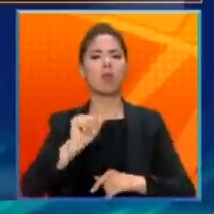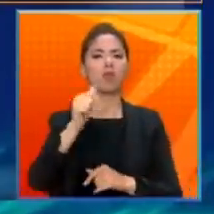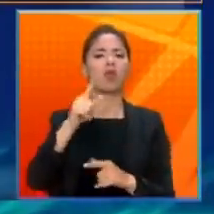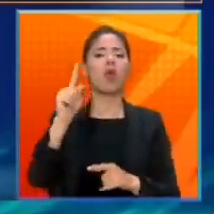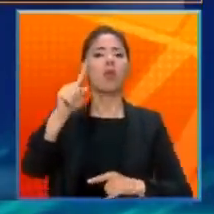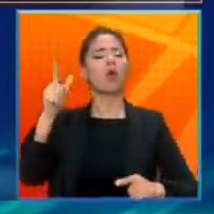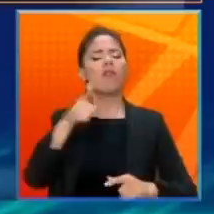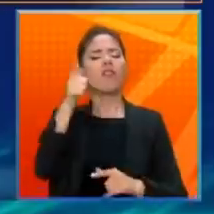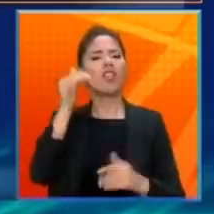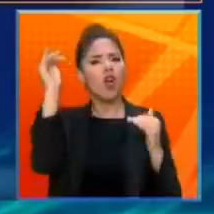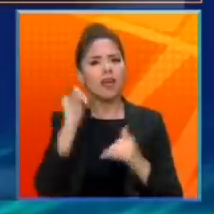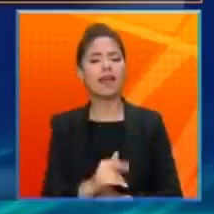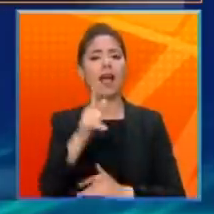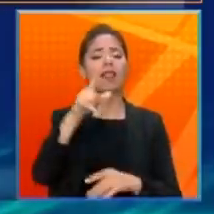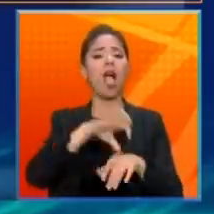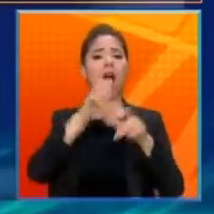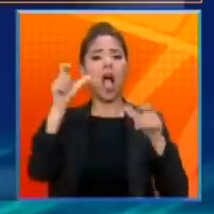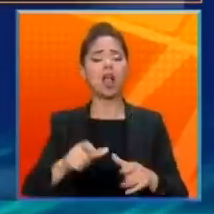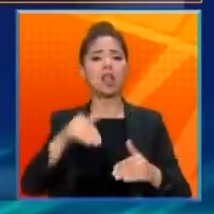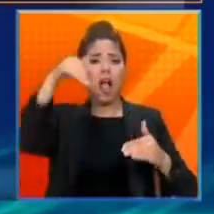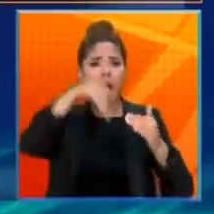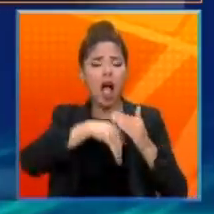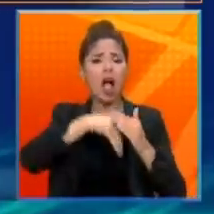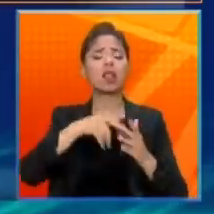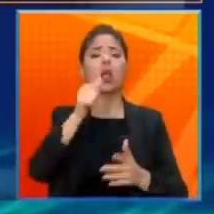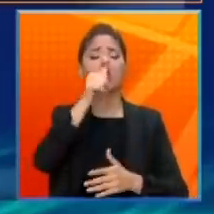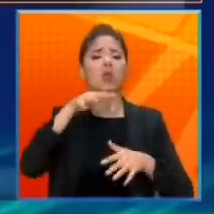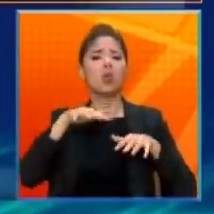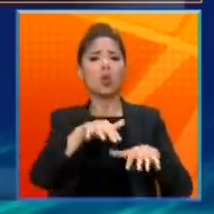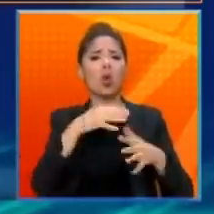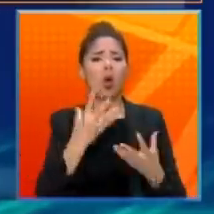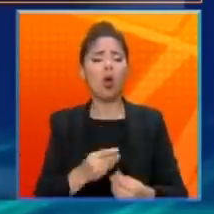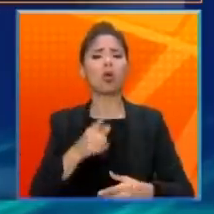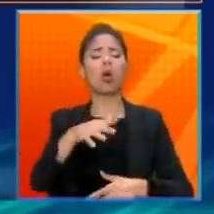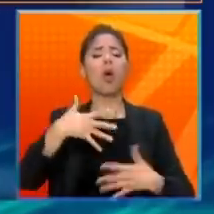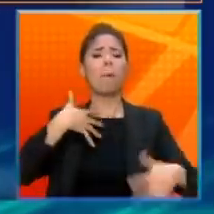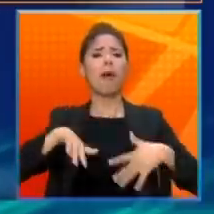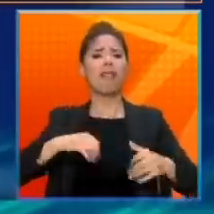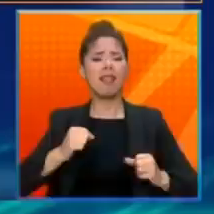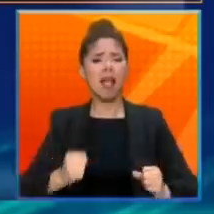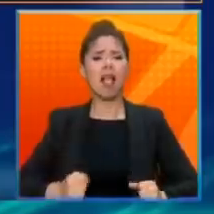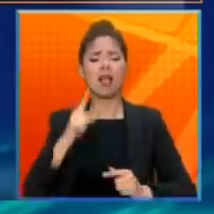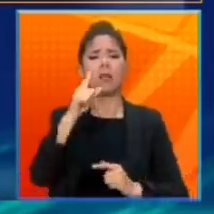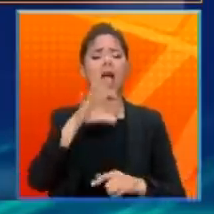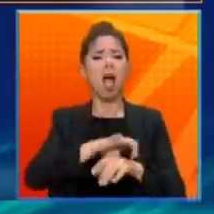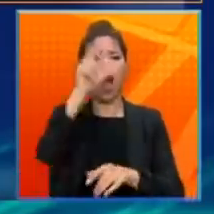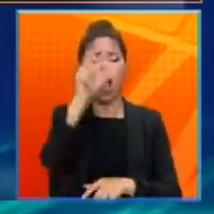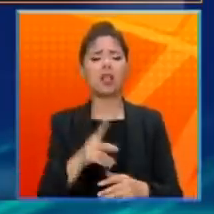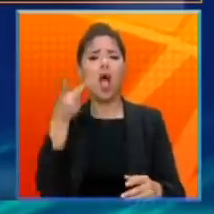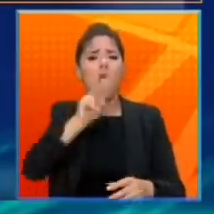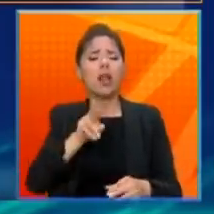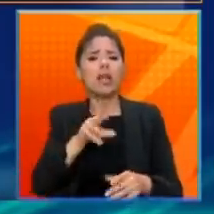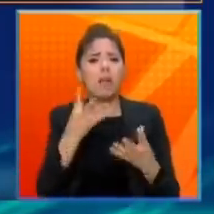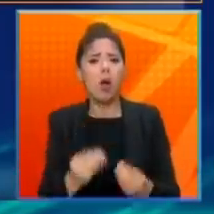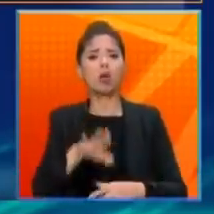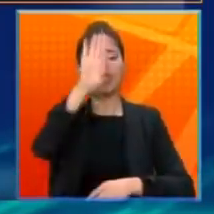çarpıcı görüntüsü de oradan geldi. Bir hastanenin bodrum katı suyla doldu. Bedensel engelli bir hasta ölümle burun buruna geldi. Dediğimiz gibi